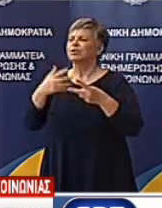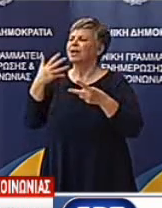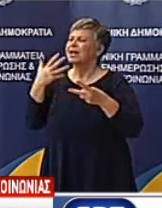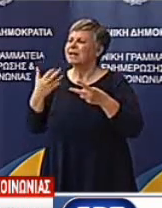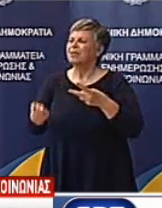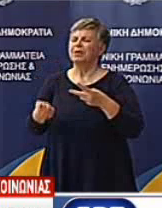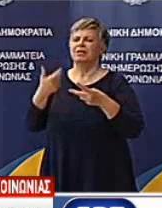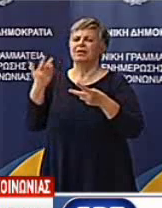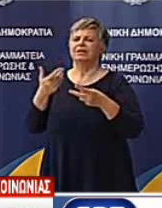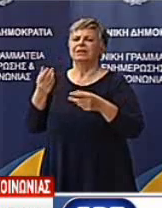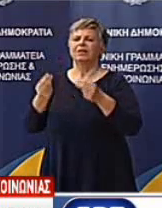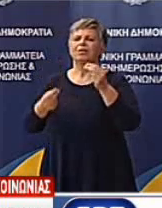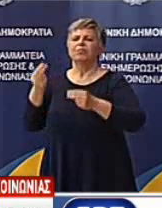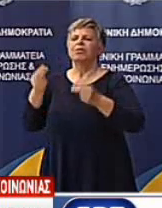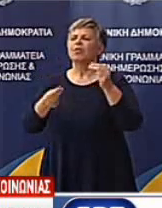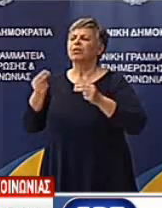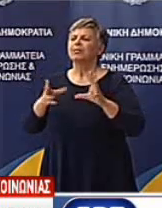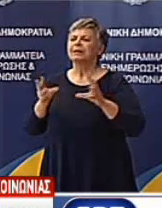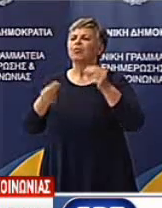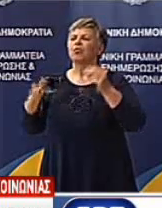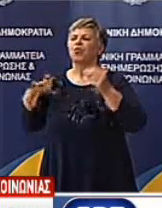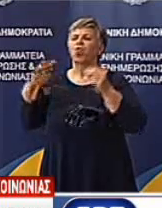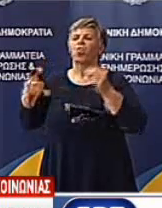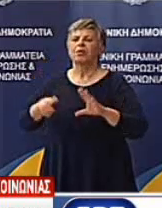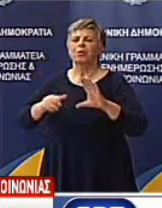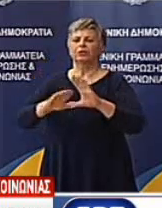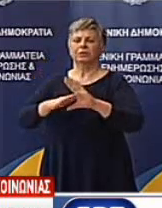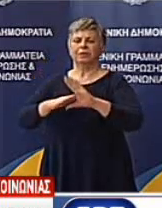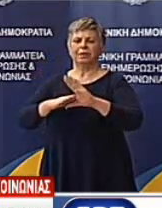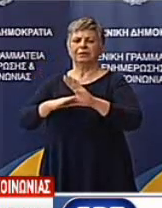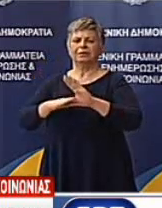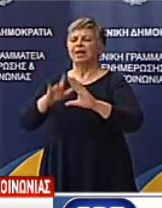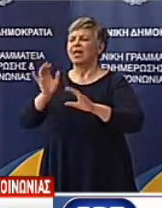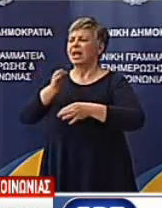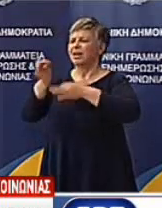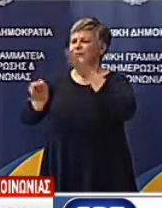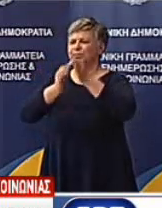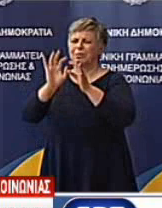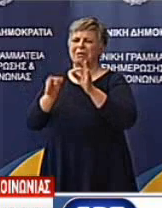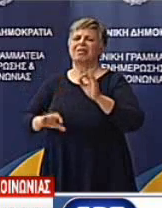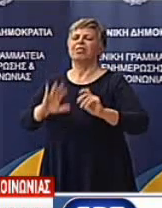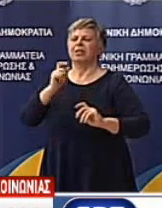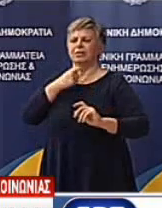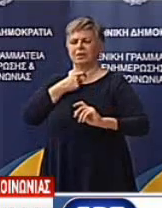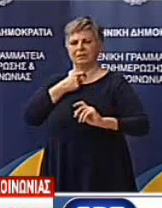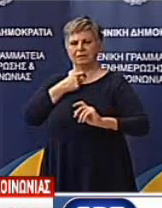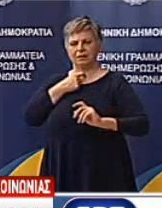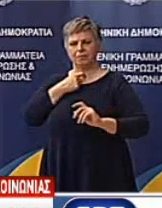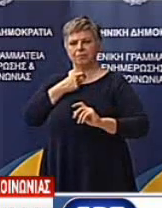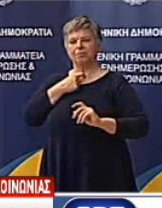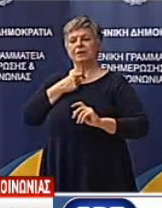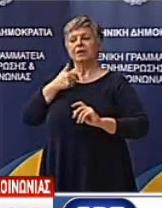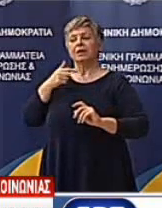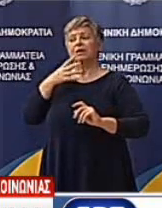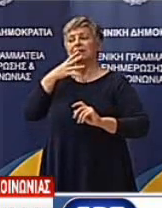κλπ. Χρειάστηκε και να νομοθετήσουμε και πάλι δεν έχουμε άρση πλήρη των διαδικασιών. Και έτσι αποφασίστηκε